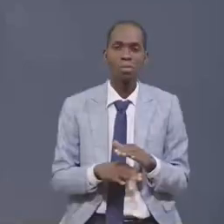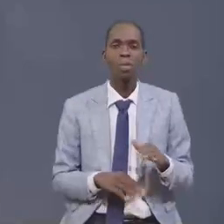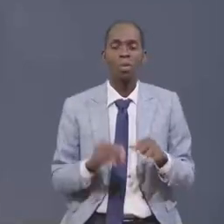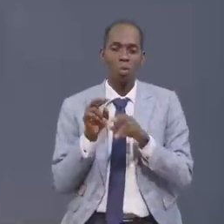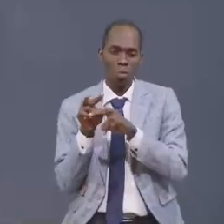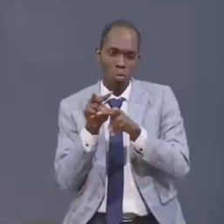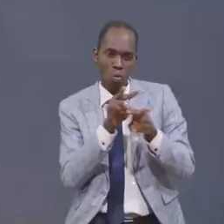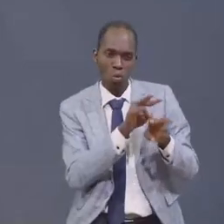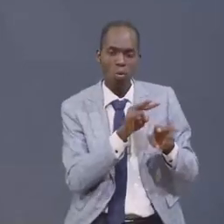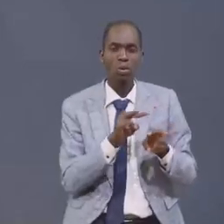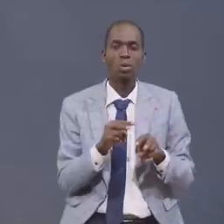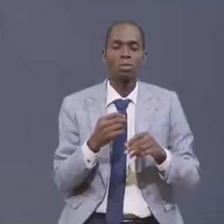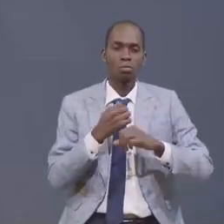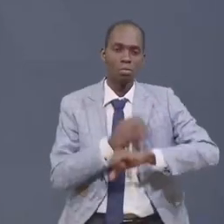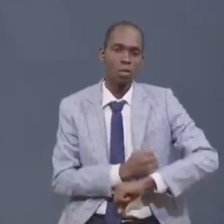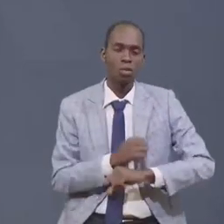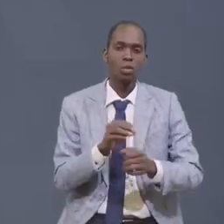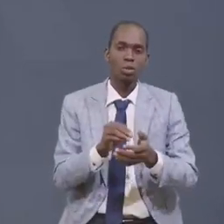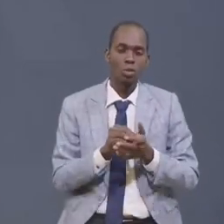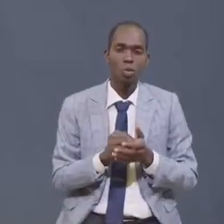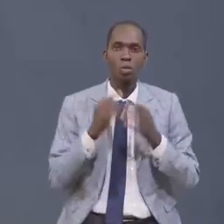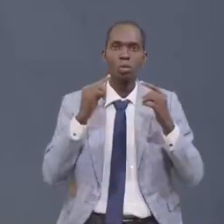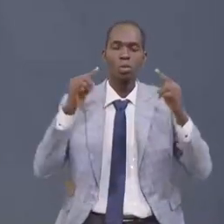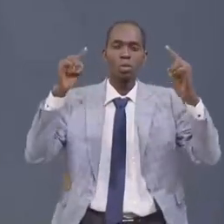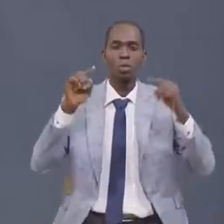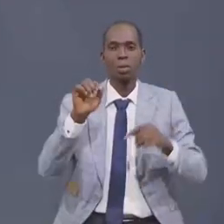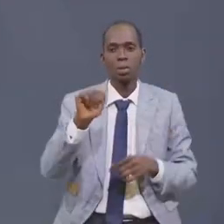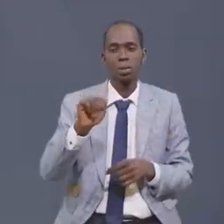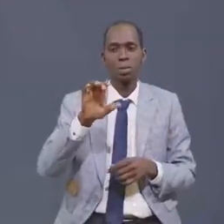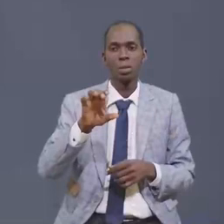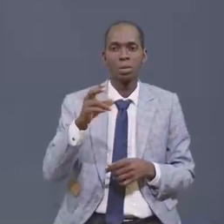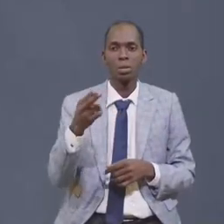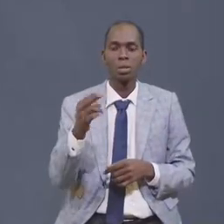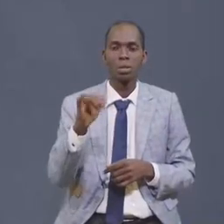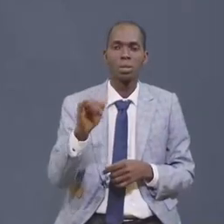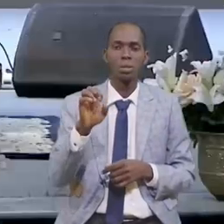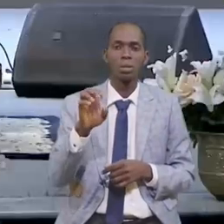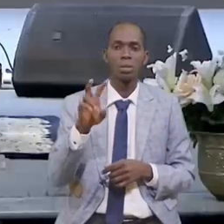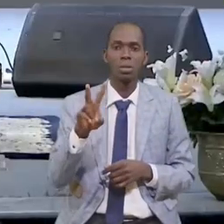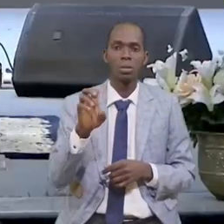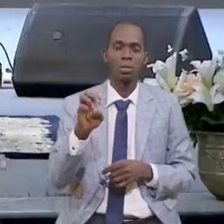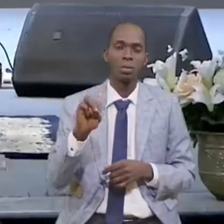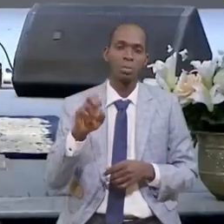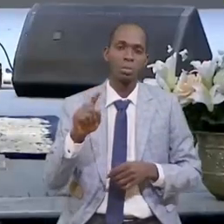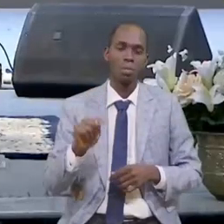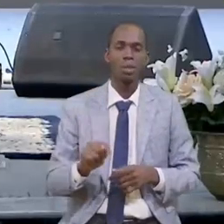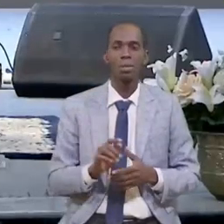Et tout le monde, quelle que soit sa nationalité, quelle que soit là où il est, veille sur ses réalisations.